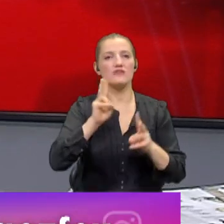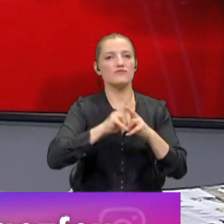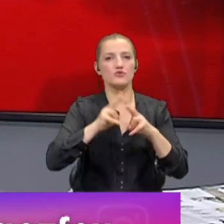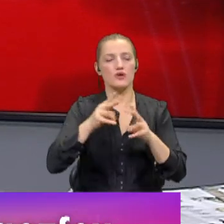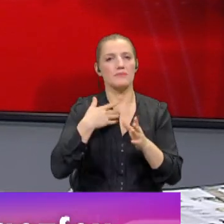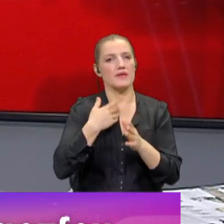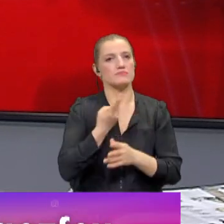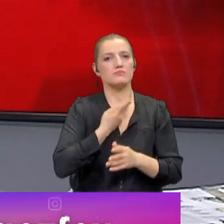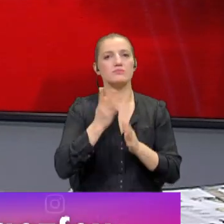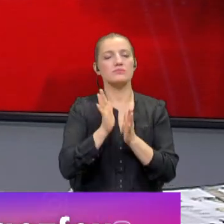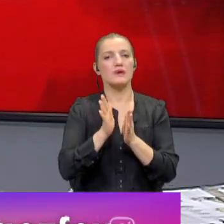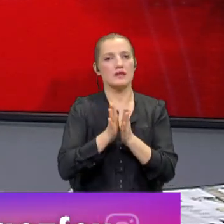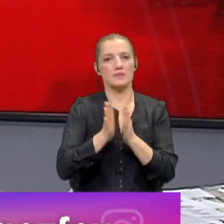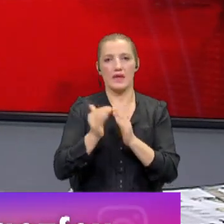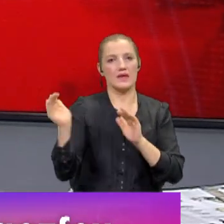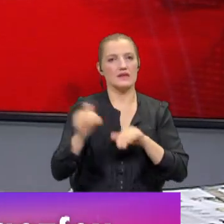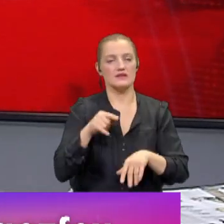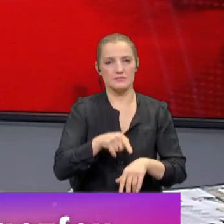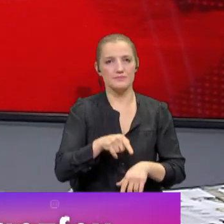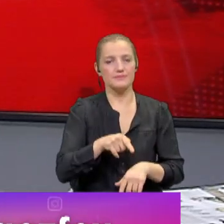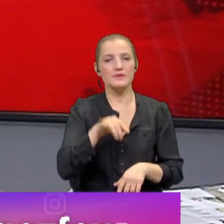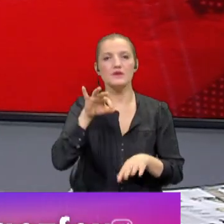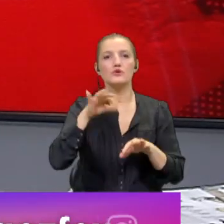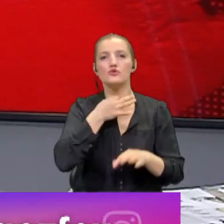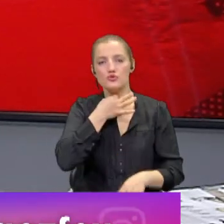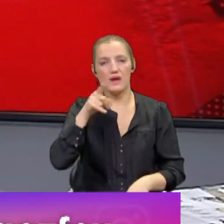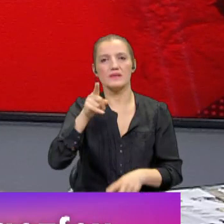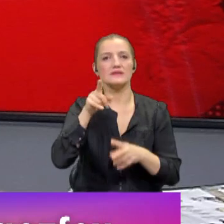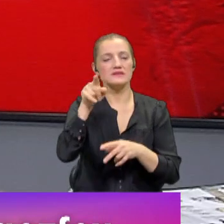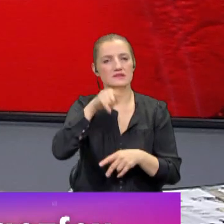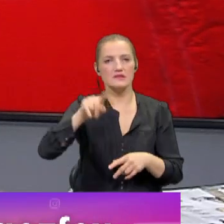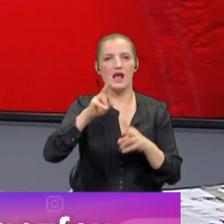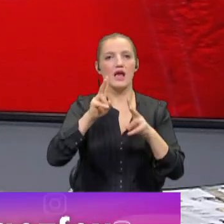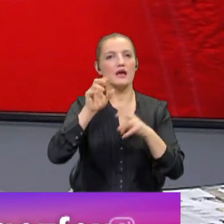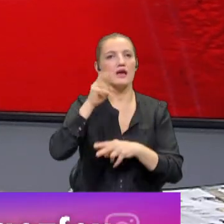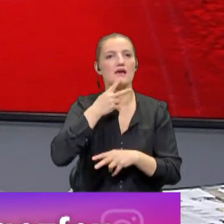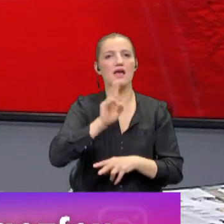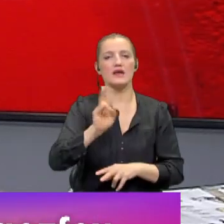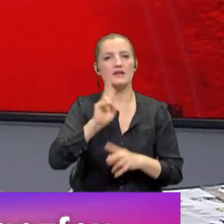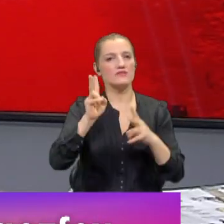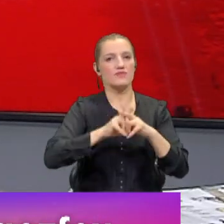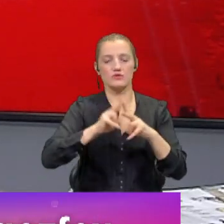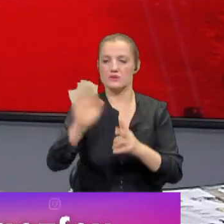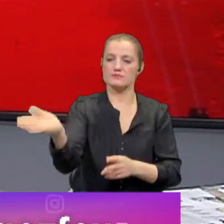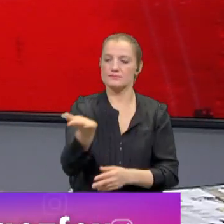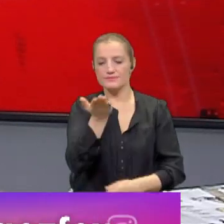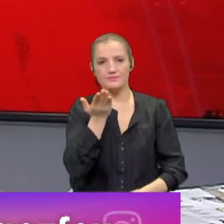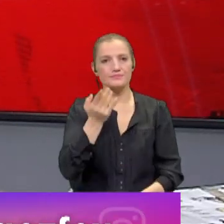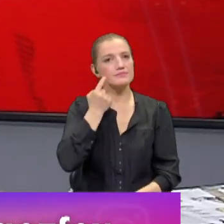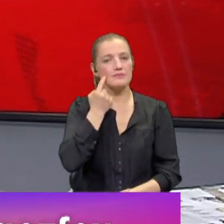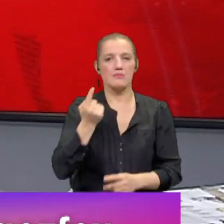kendi Emir Elektrik faturasını getirdim lütfen sizde elektrik faturalarınızı alın ekran karşısına geçtiniz